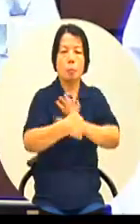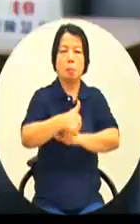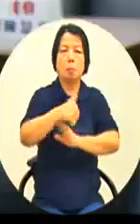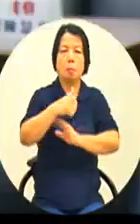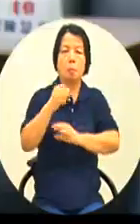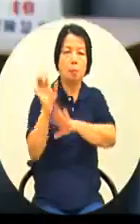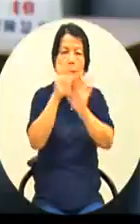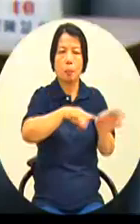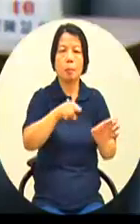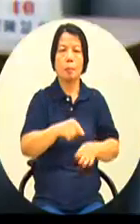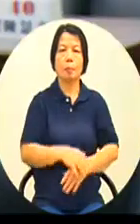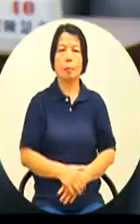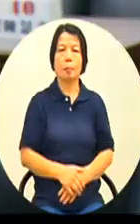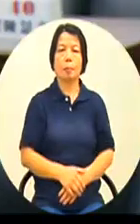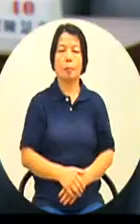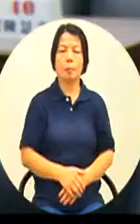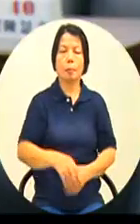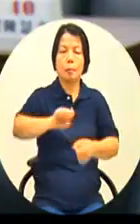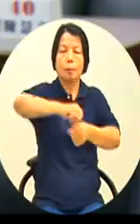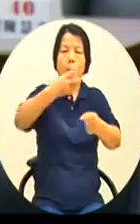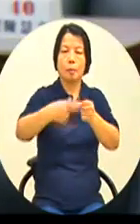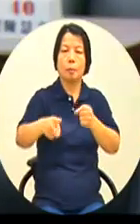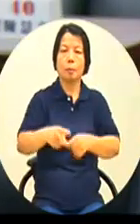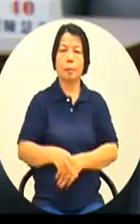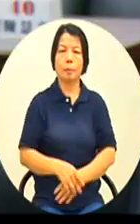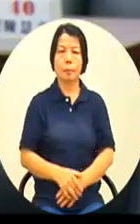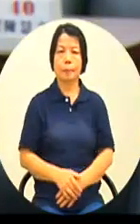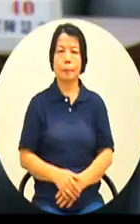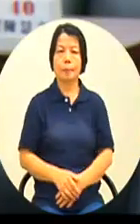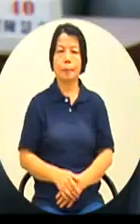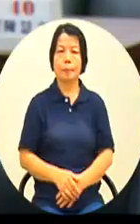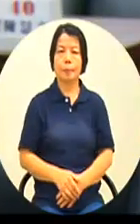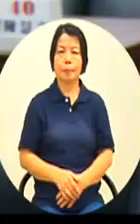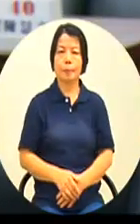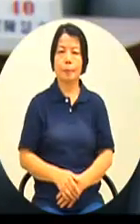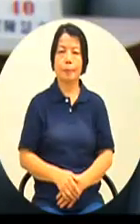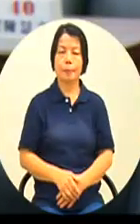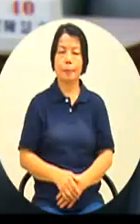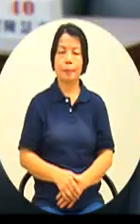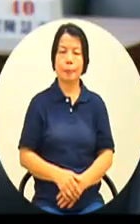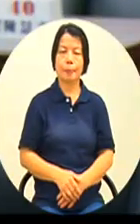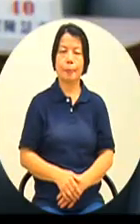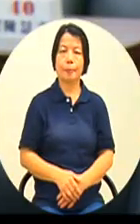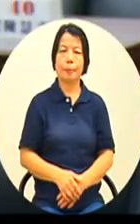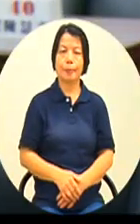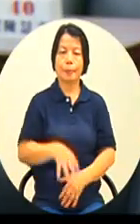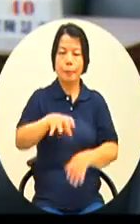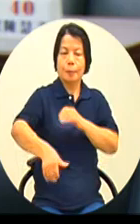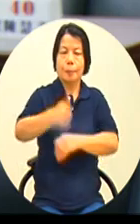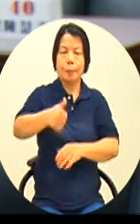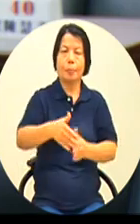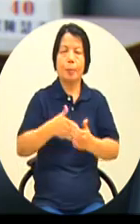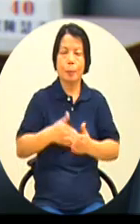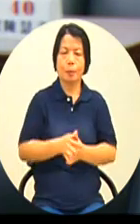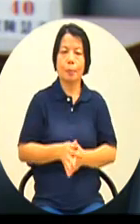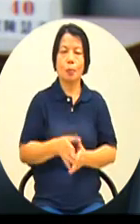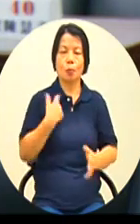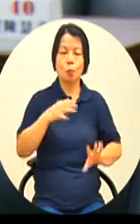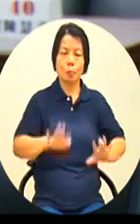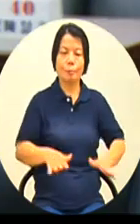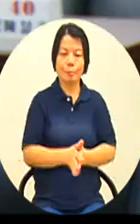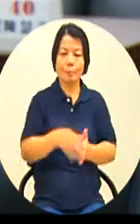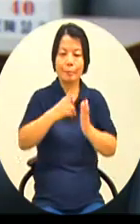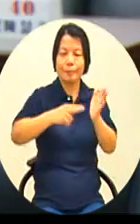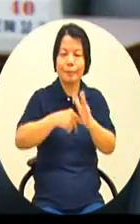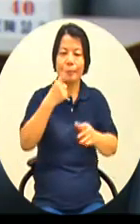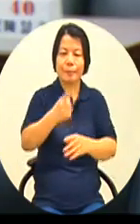好，给我们沈毅两分钟好了哈。 咱局长确实，我讲这会当讲啊十哦，